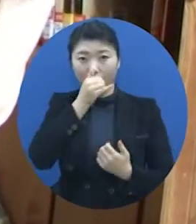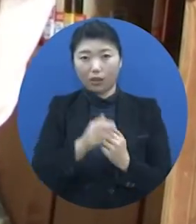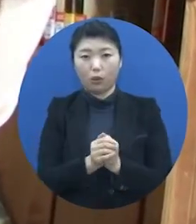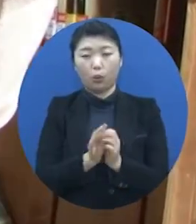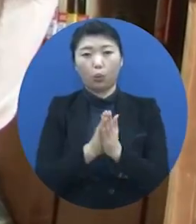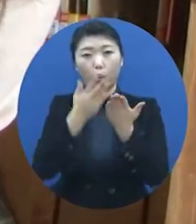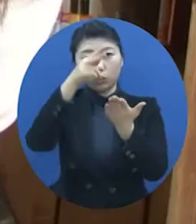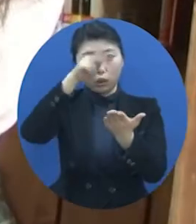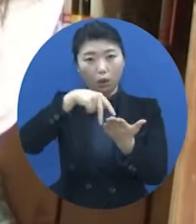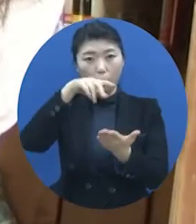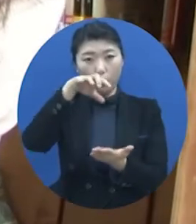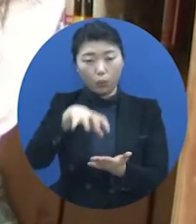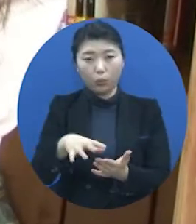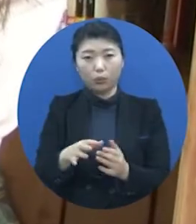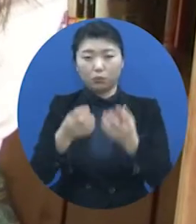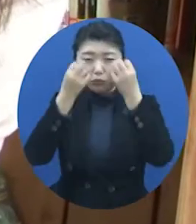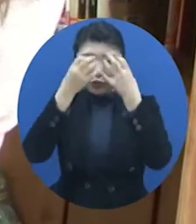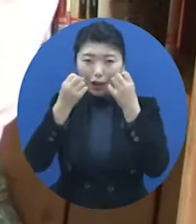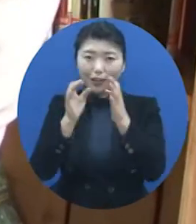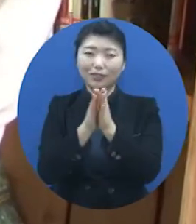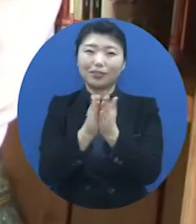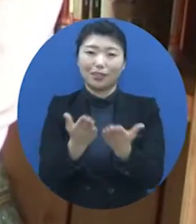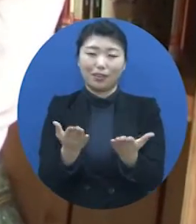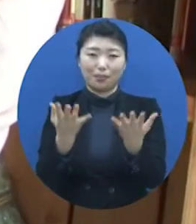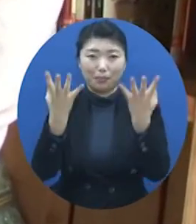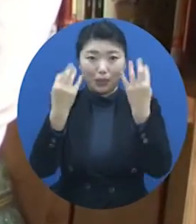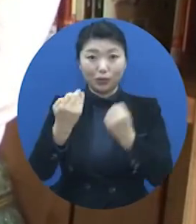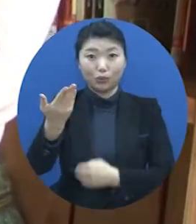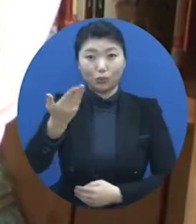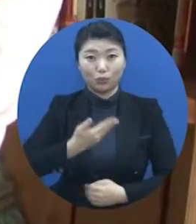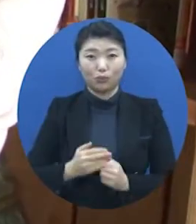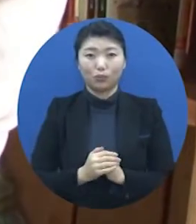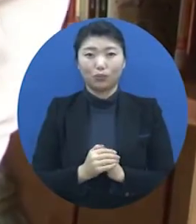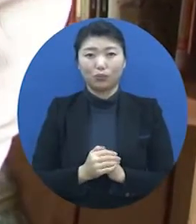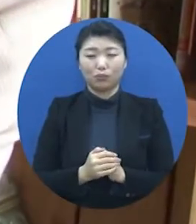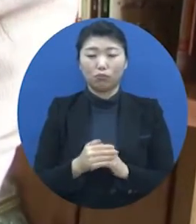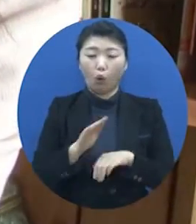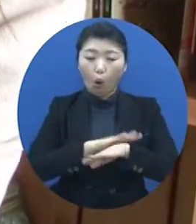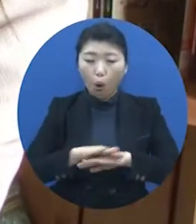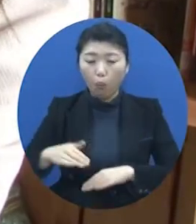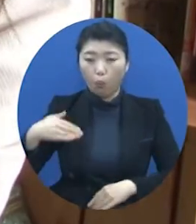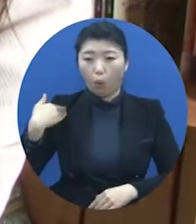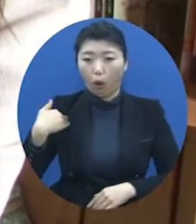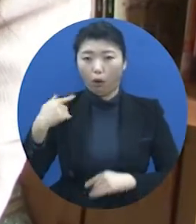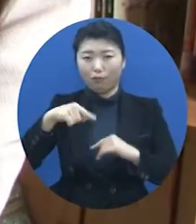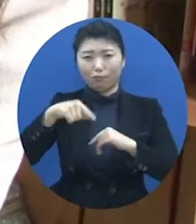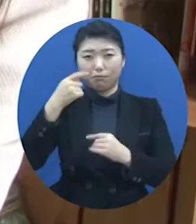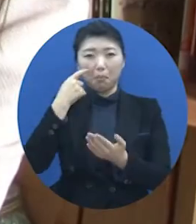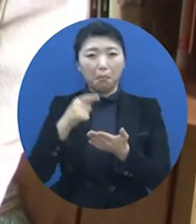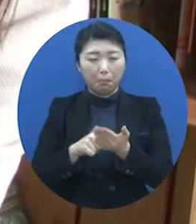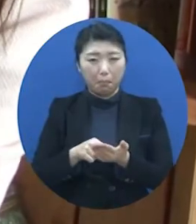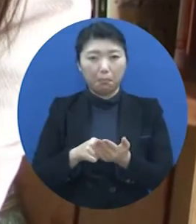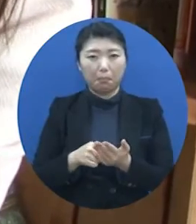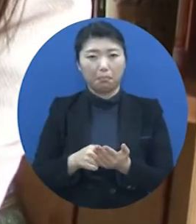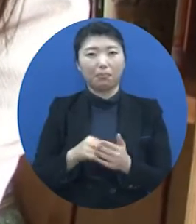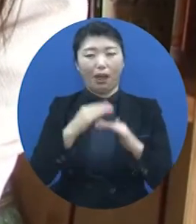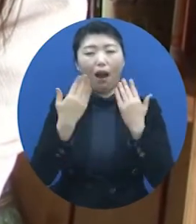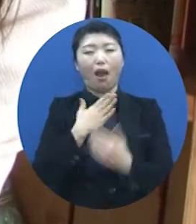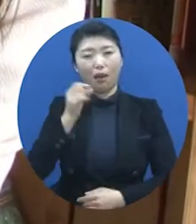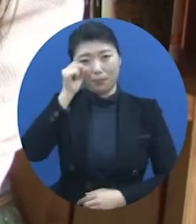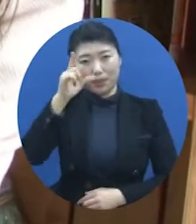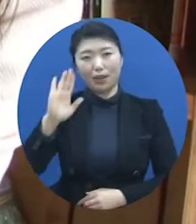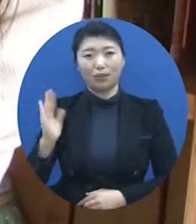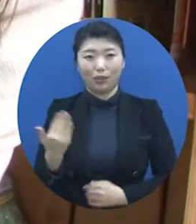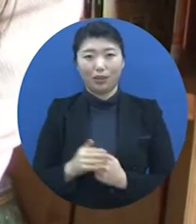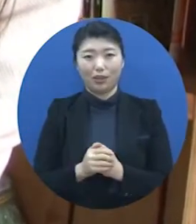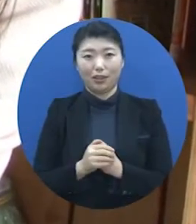학교 도서관에는 새로운 책을 많이 들여놔서 제가 몰랐던 것들도 많이 알게 되었고 그런